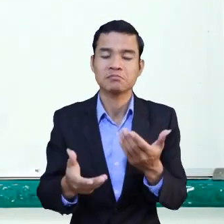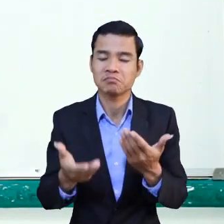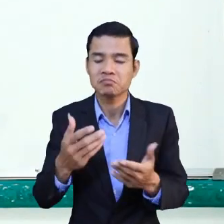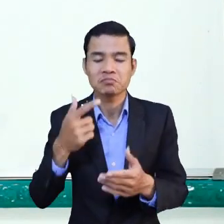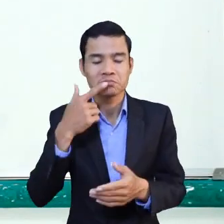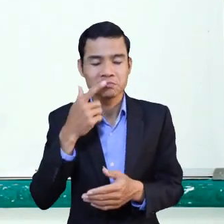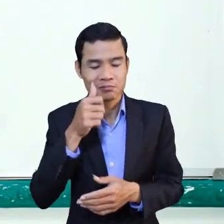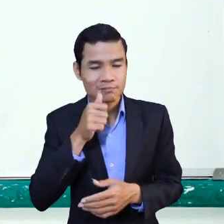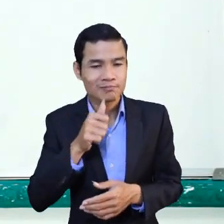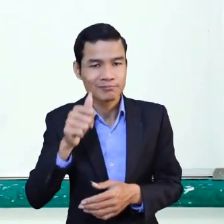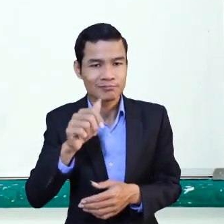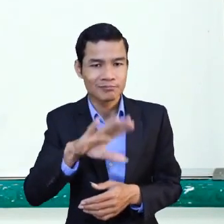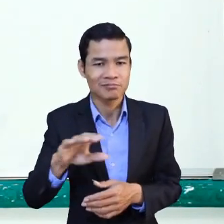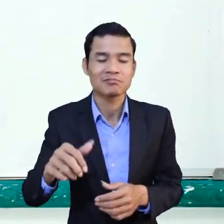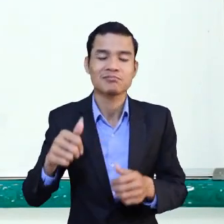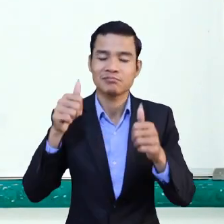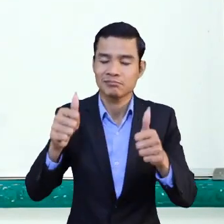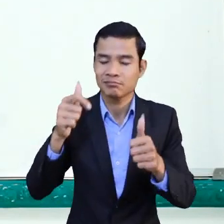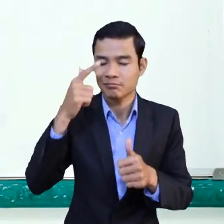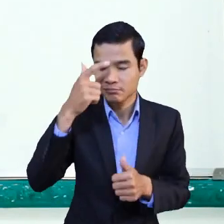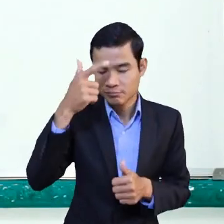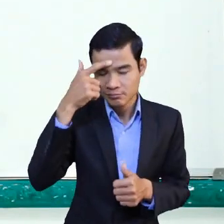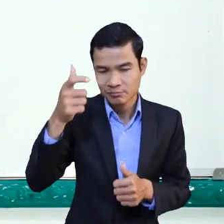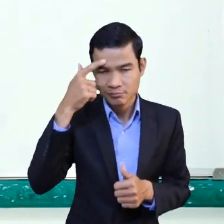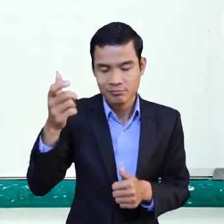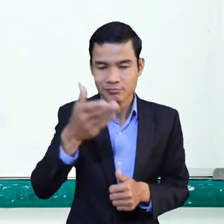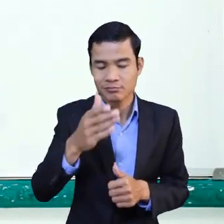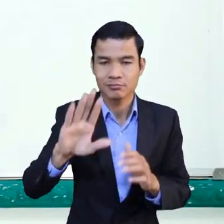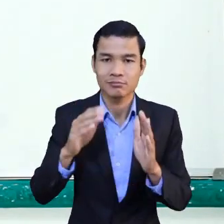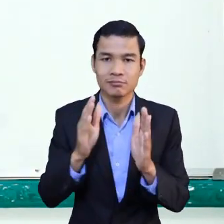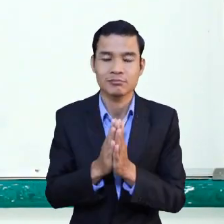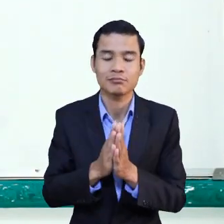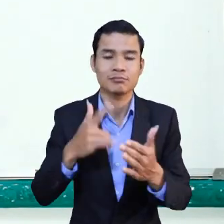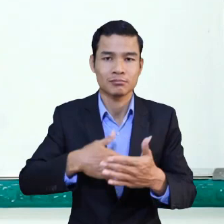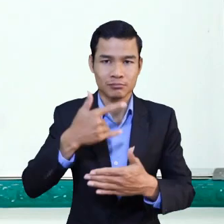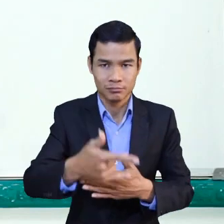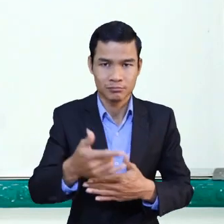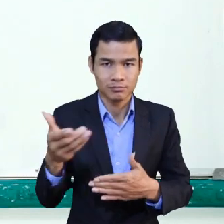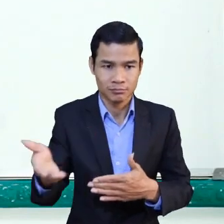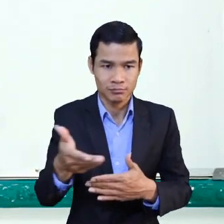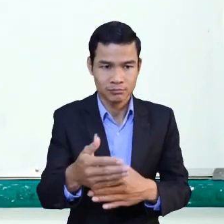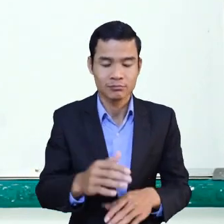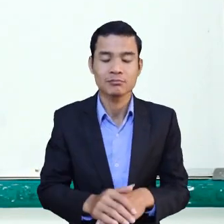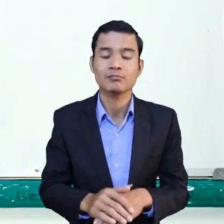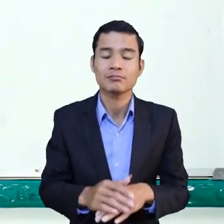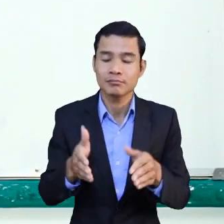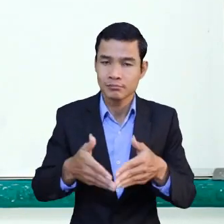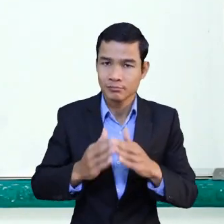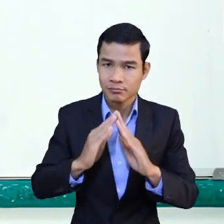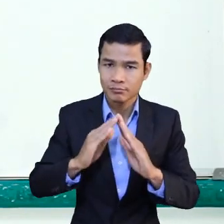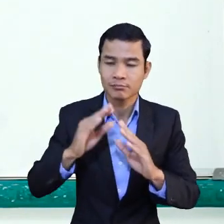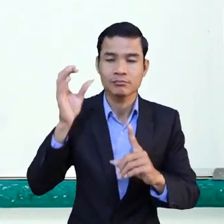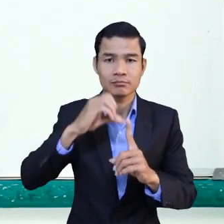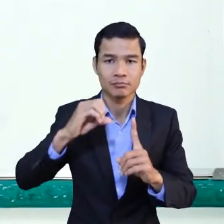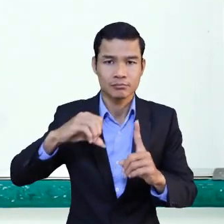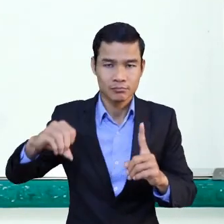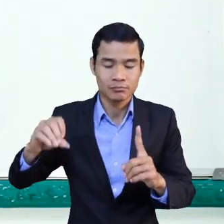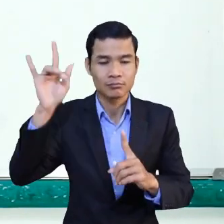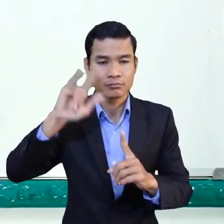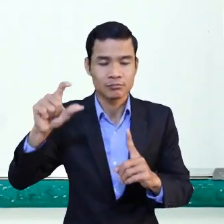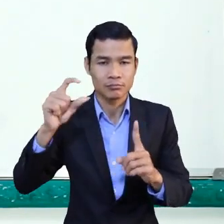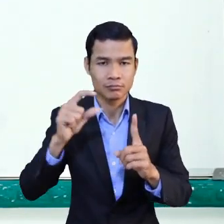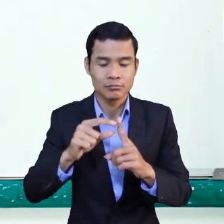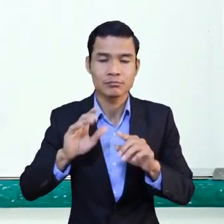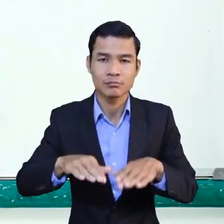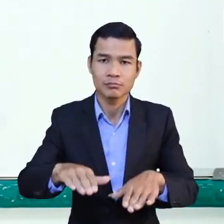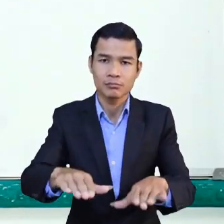ជាសរសើរកូនថាកូនពូកែមែនតើណាអរគុណបន្តពី ចាបង្កើនរបាសដោយប្រើពាក្យ de អ្នក